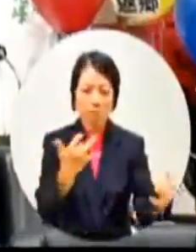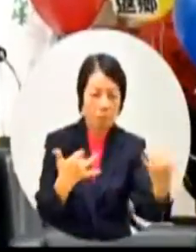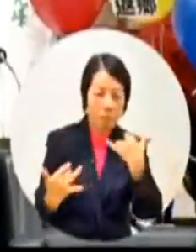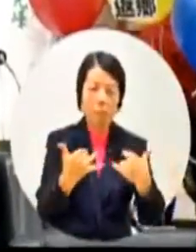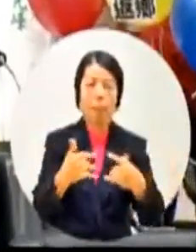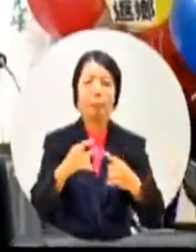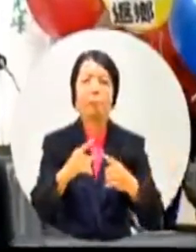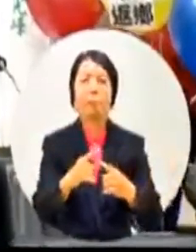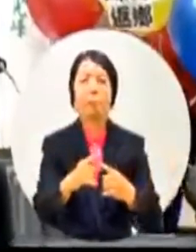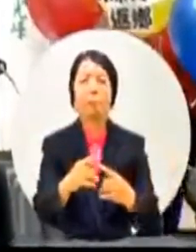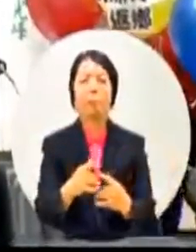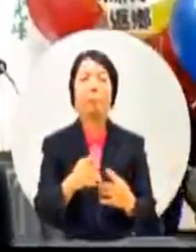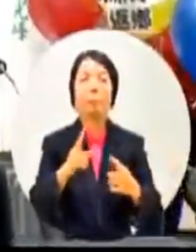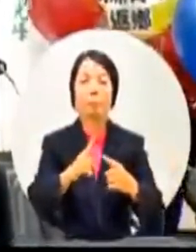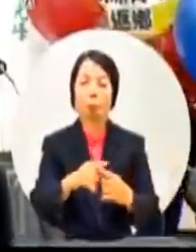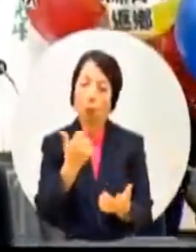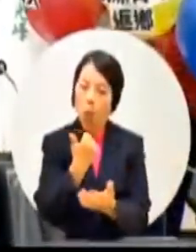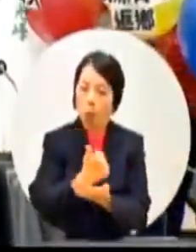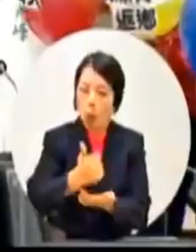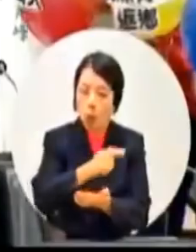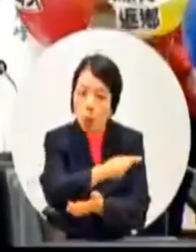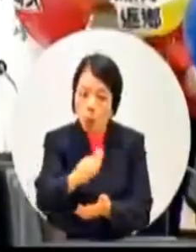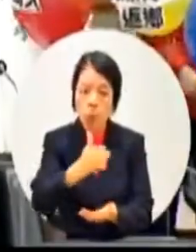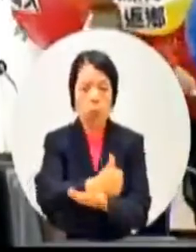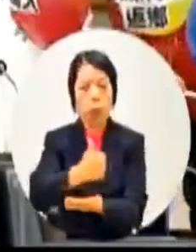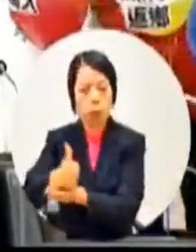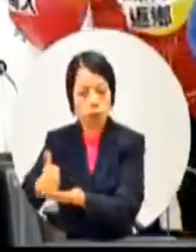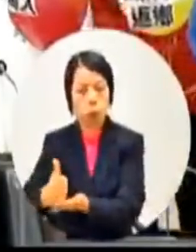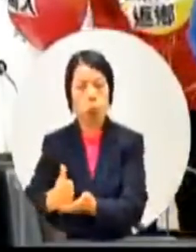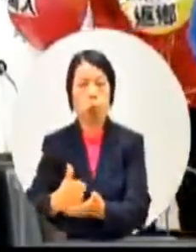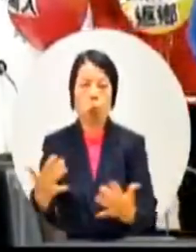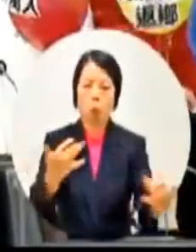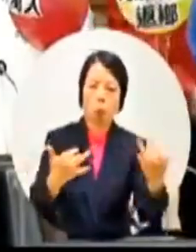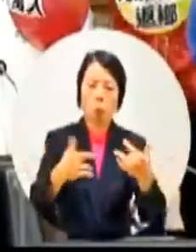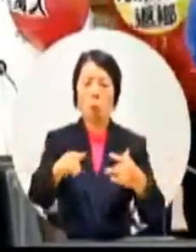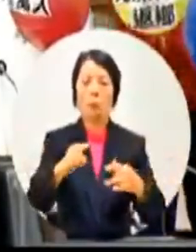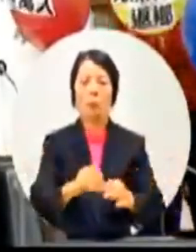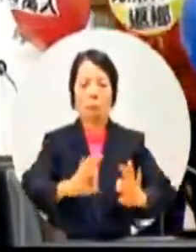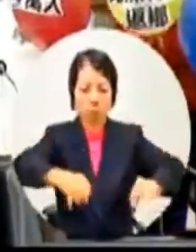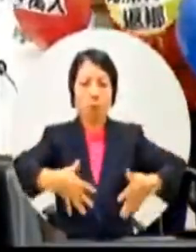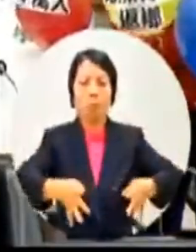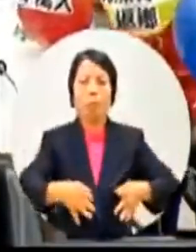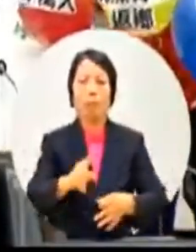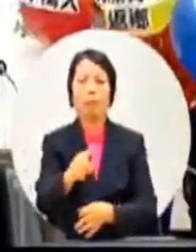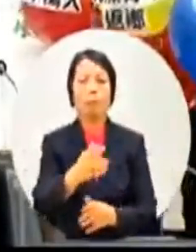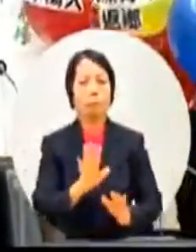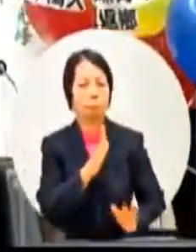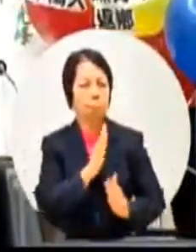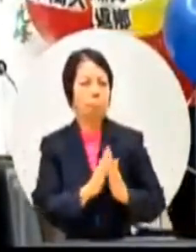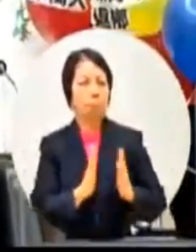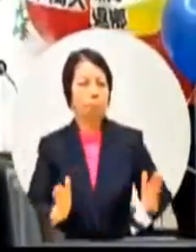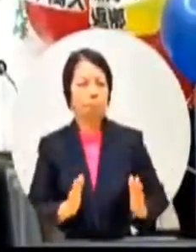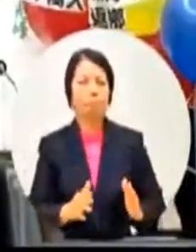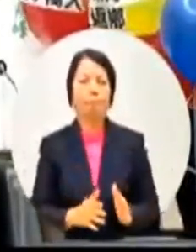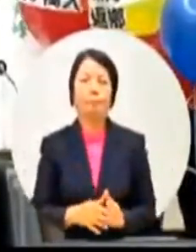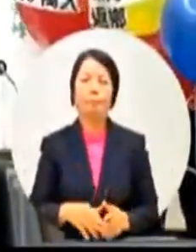其实我足欣赏你这一点，你是足阿沙的足干脆的人啦。所以我欣赏你这点，所以我希望你未来嘛是阿沙的